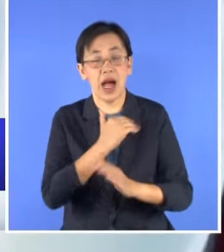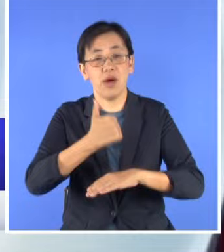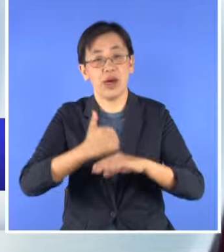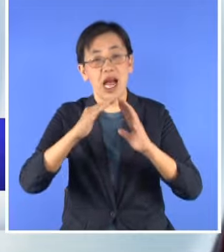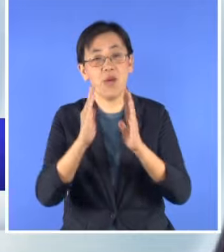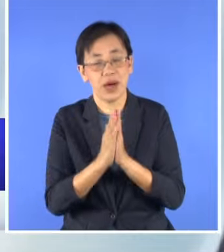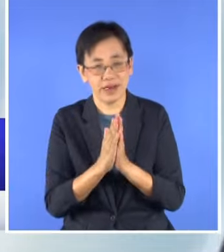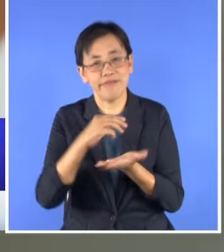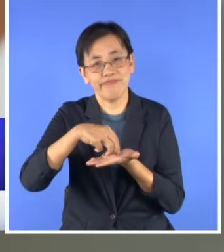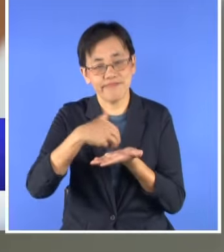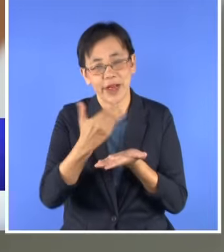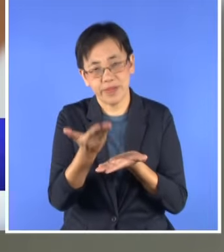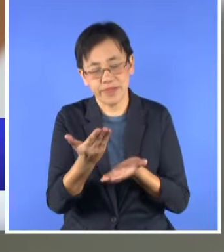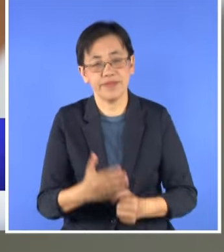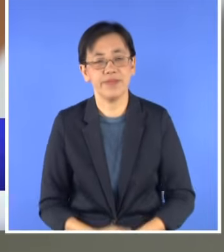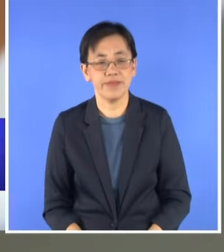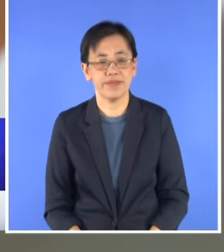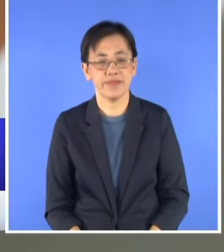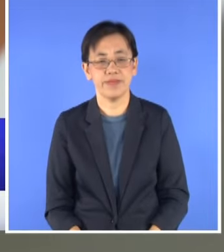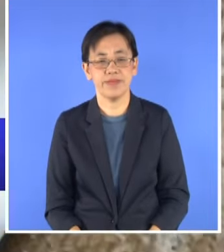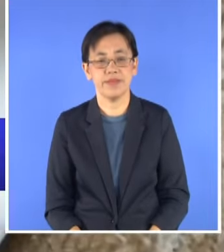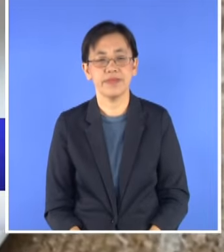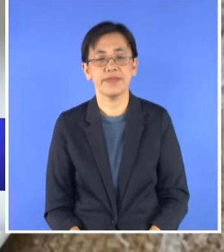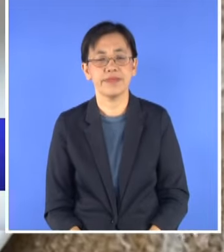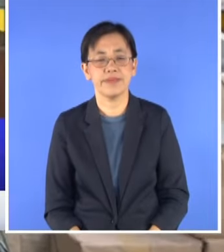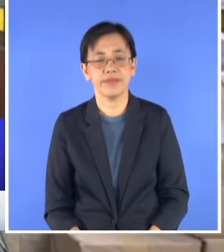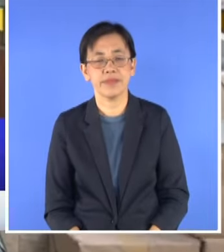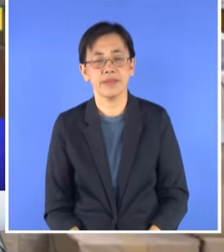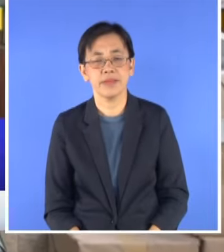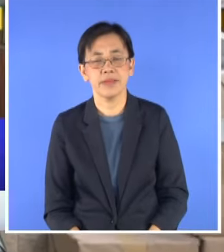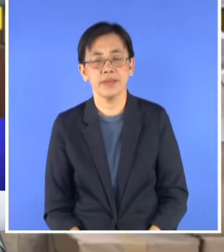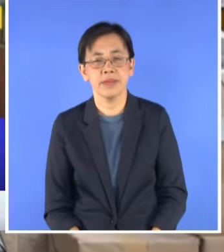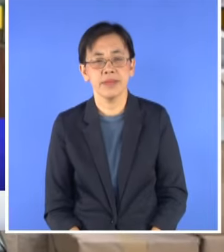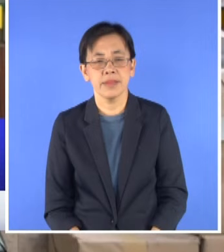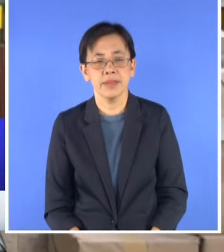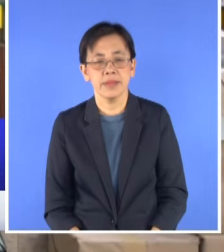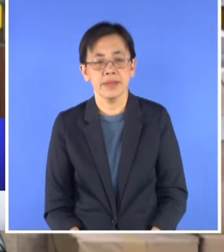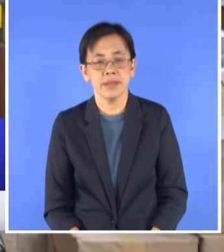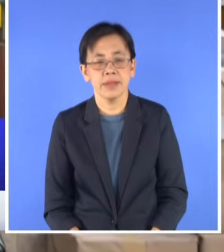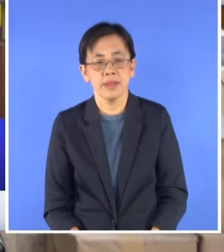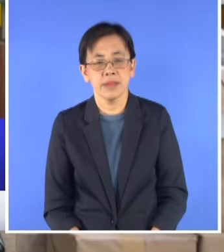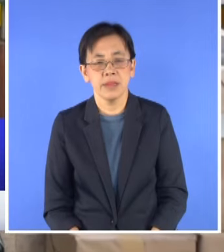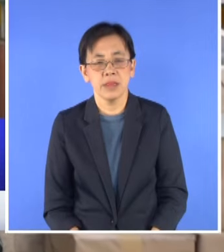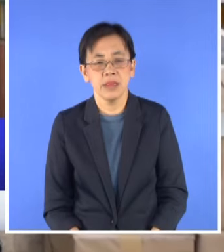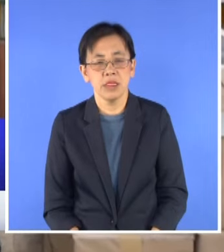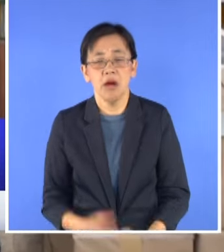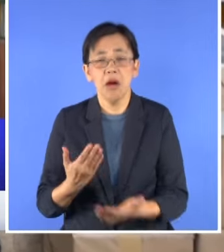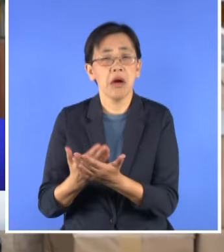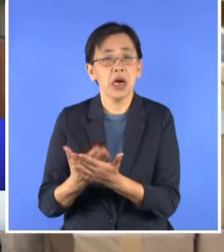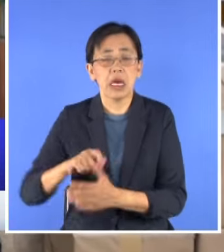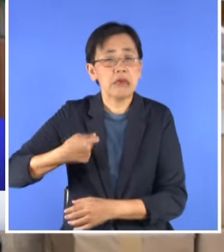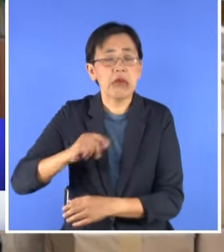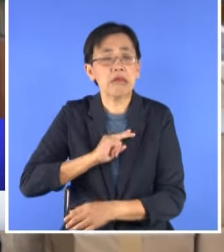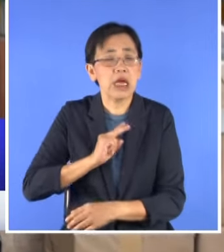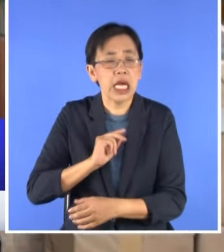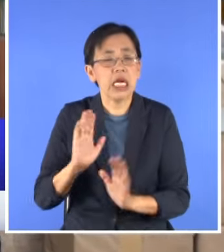ท่านหน่อยค่ะ ของเขาออกมาค่ะเพื่อชูความหอมค่ะต้องดันจวนซุป พวกเชฟพวกอะไรเนี่ยเขาลงทุนกันเองหมดเรา